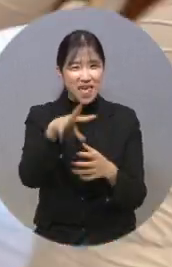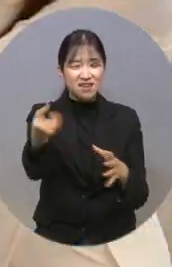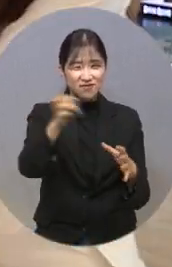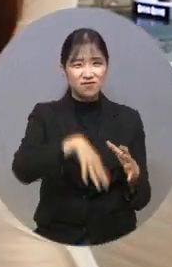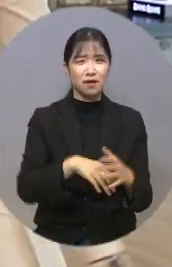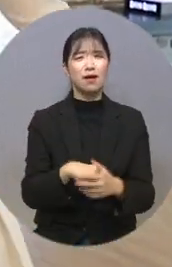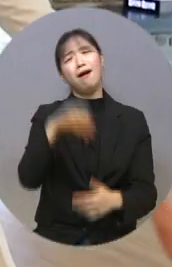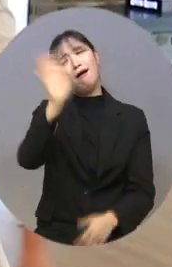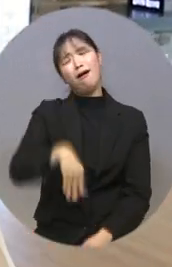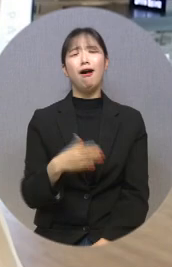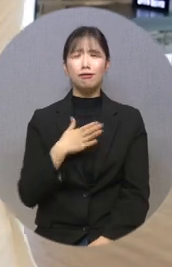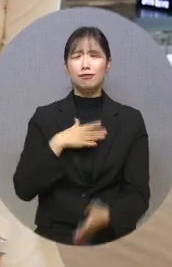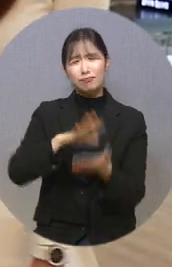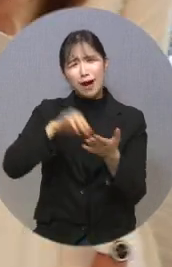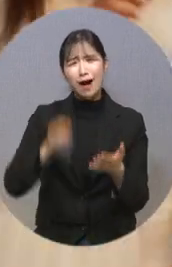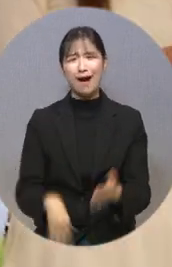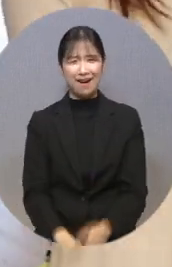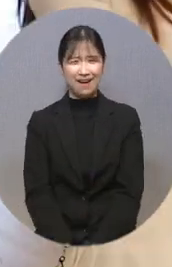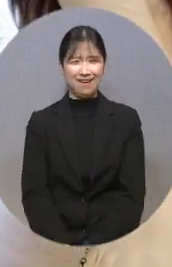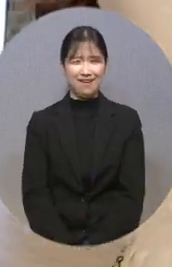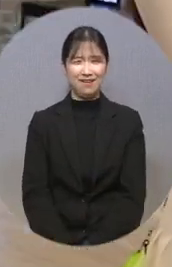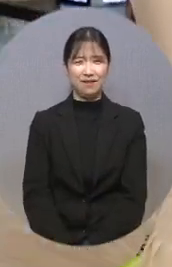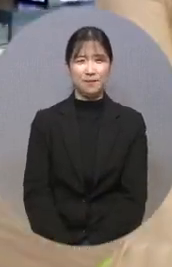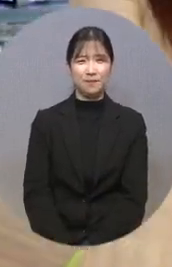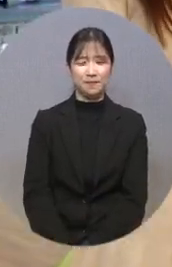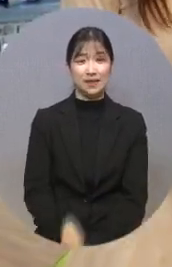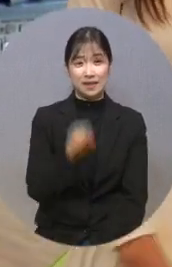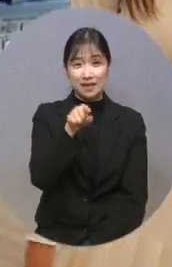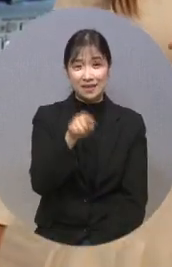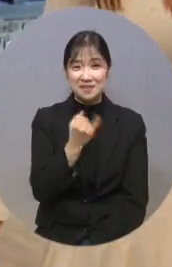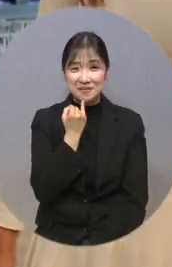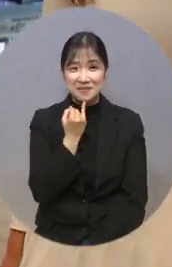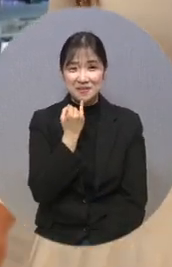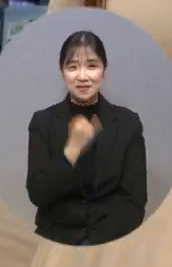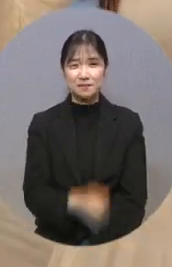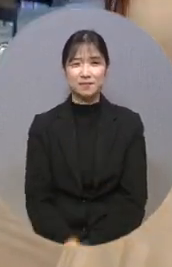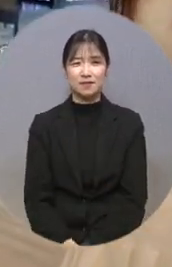우리 맥주 안 했어. 이 조그만 거. 맥주 어떡해.